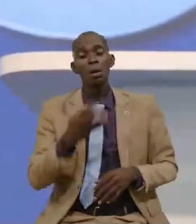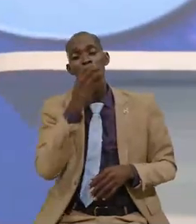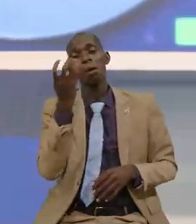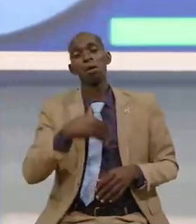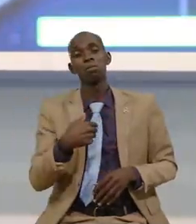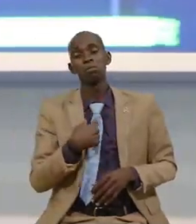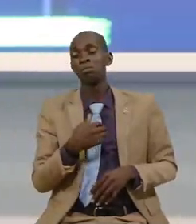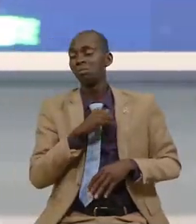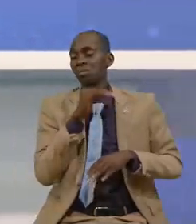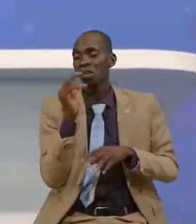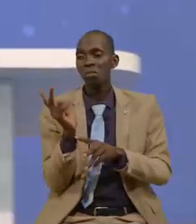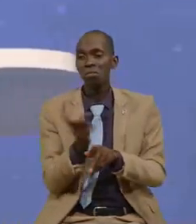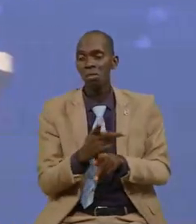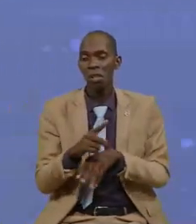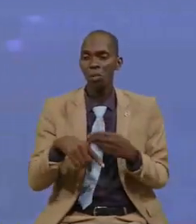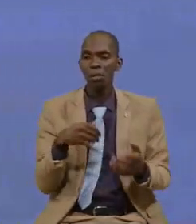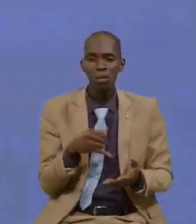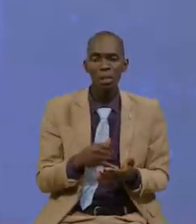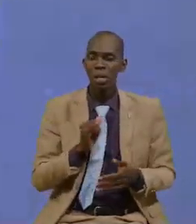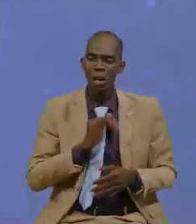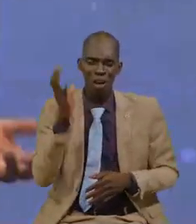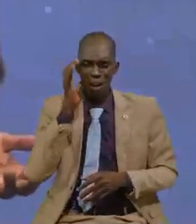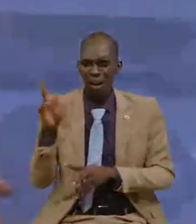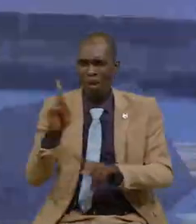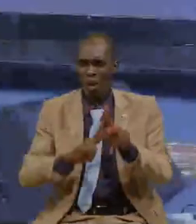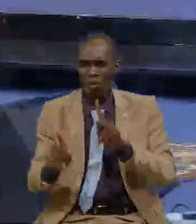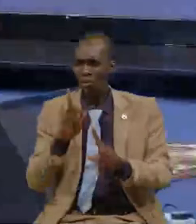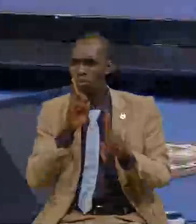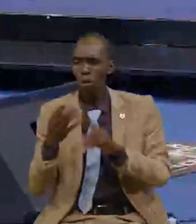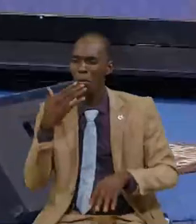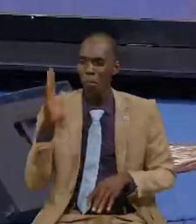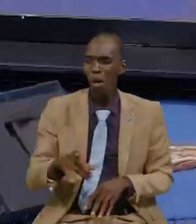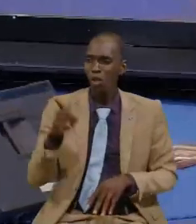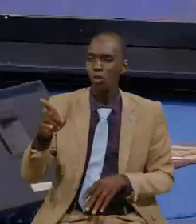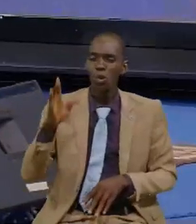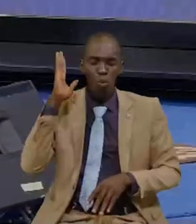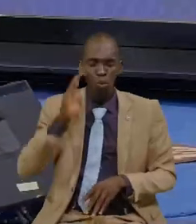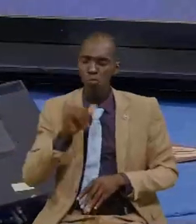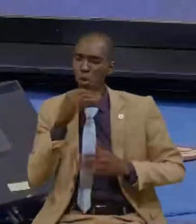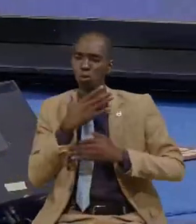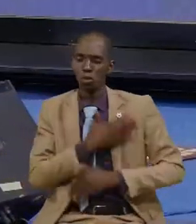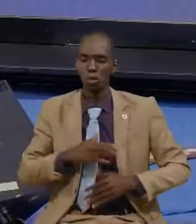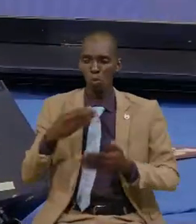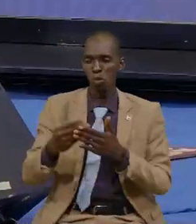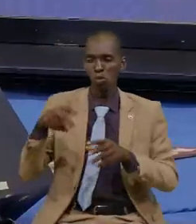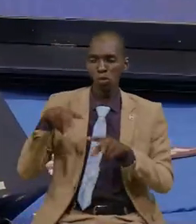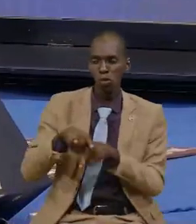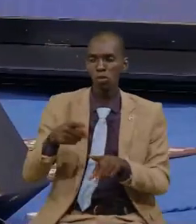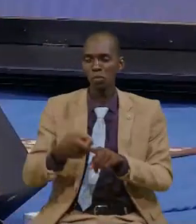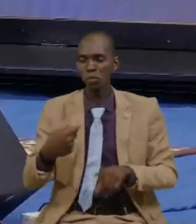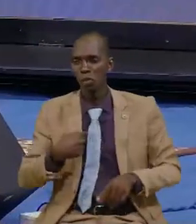les entends me maudire, je dis, mais qui s'en soucie? Je les entendais dire que tu ne veux pas jouir de ce que tu m'as